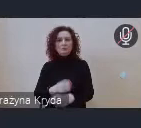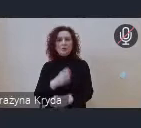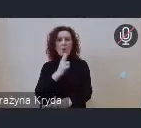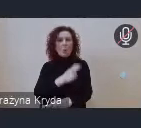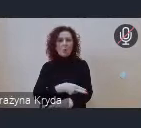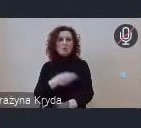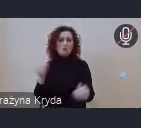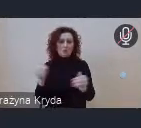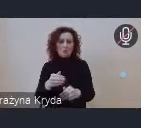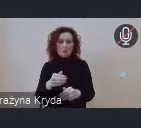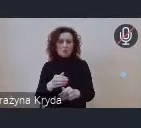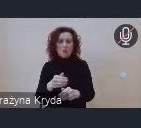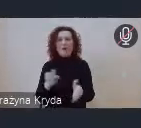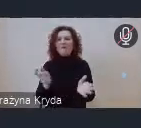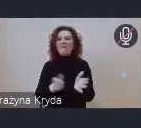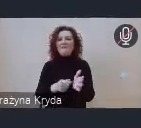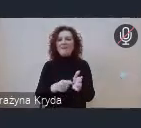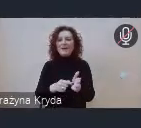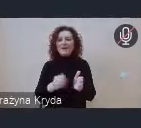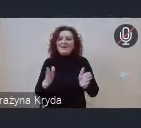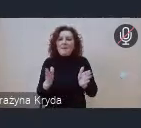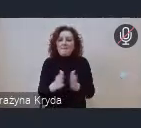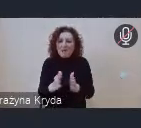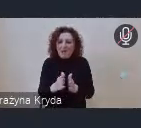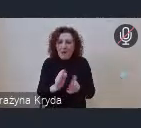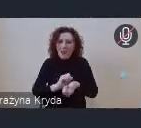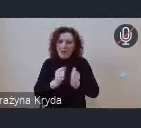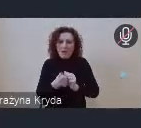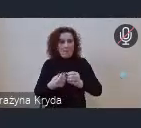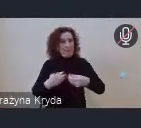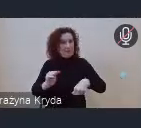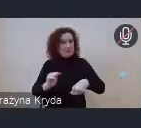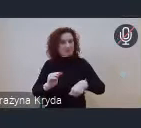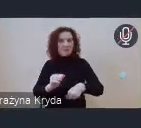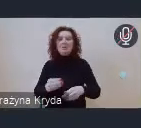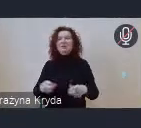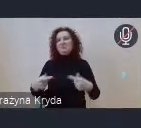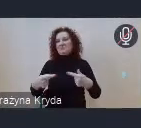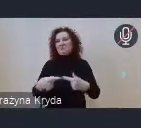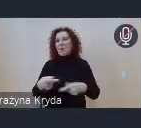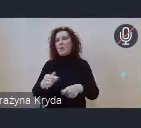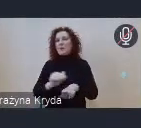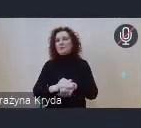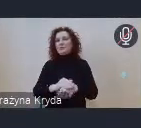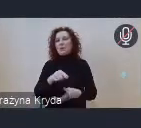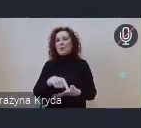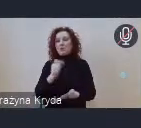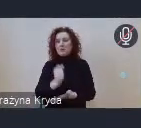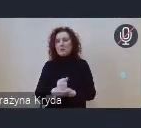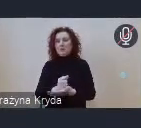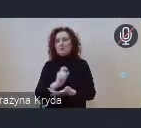minimalnych bądź więcej zgodnie z ustawą jaka będzie praktyka urzędów tego oczywiście nie wiem bo skąd mam